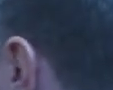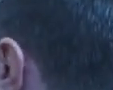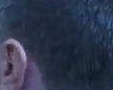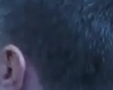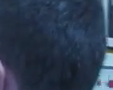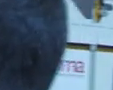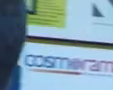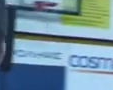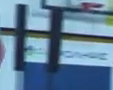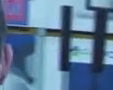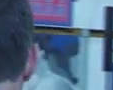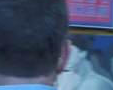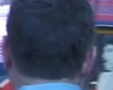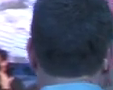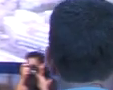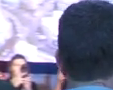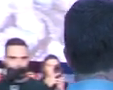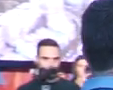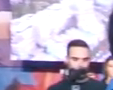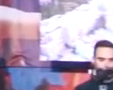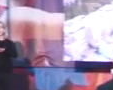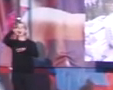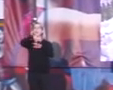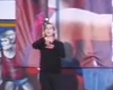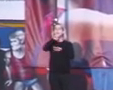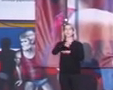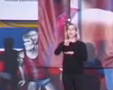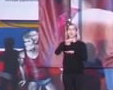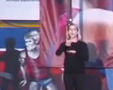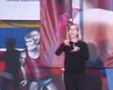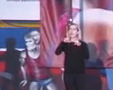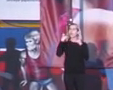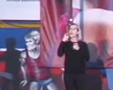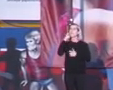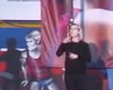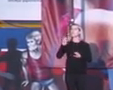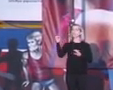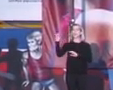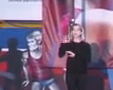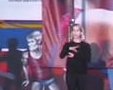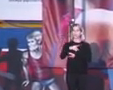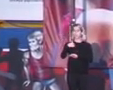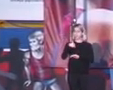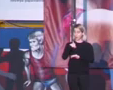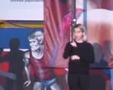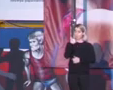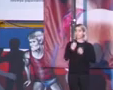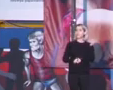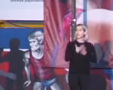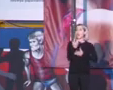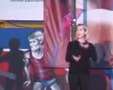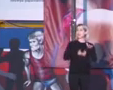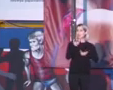Η Εστία, η Ευαγγελική, η Αγία Φωτεινή. Για μένα Νέα Σμύρνη